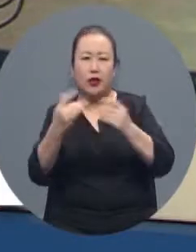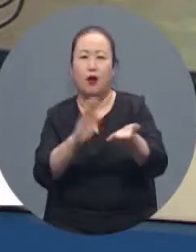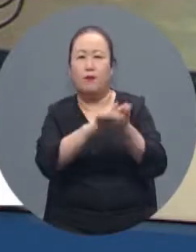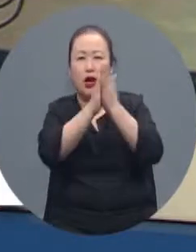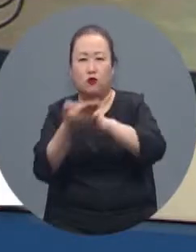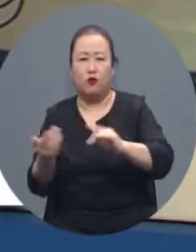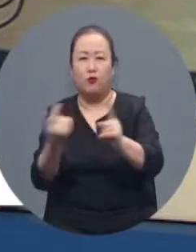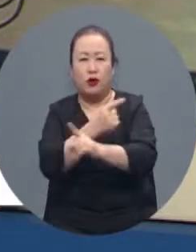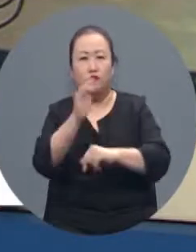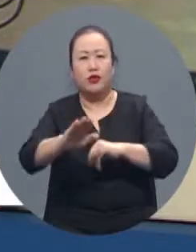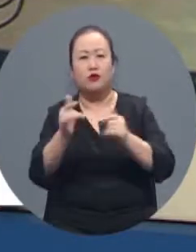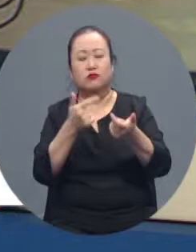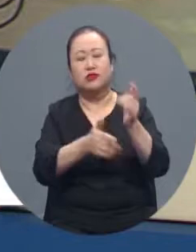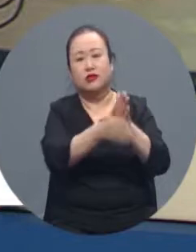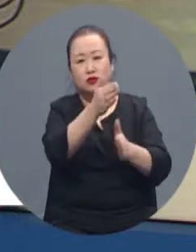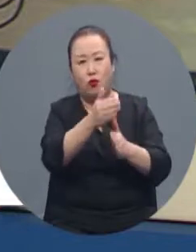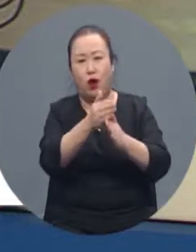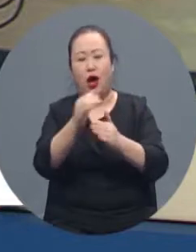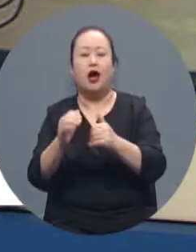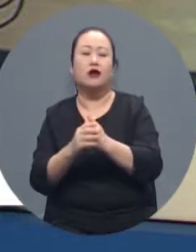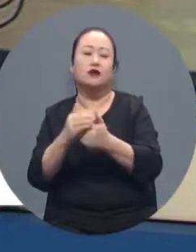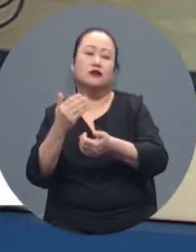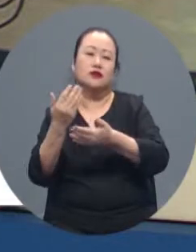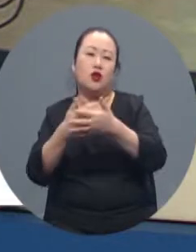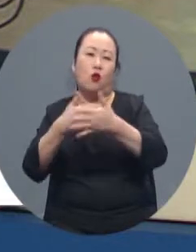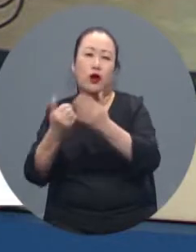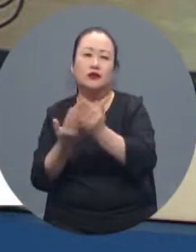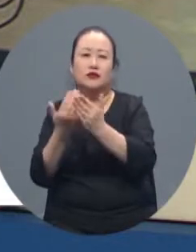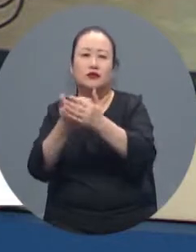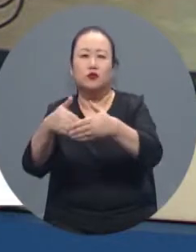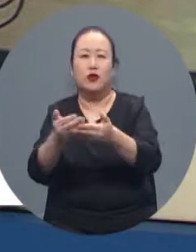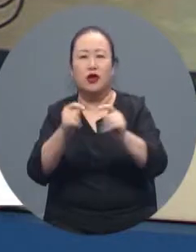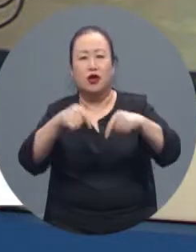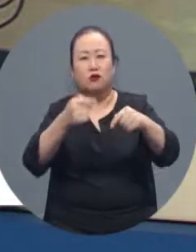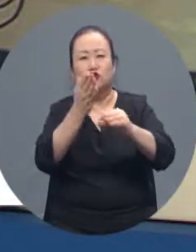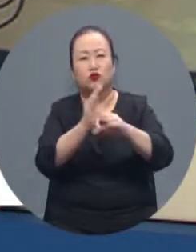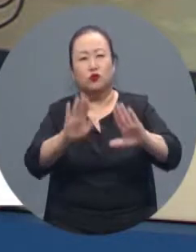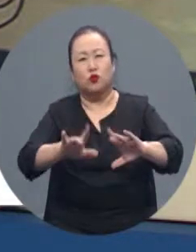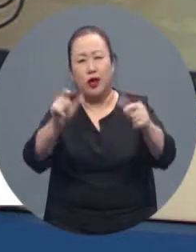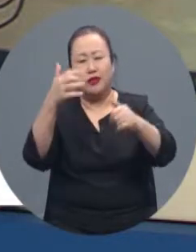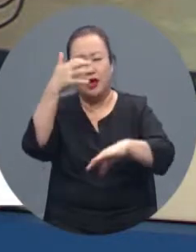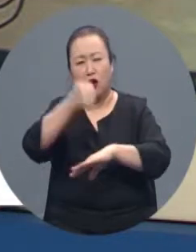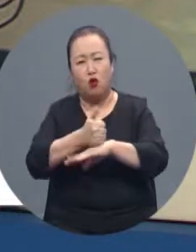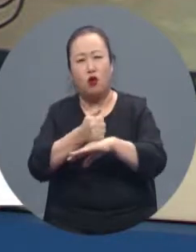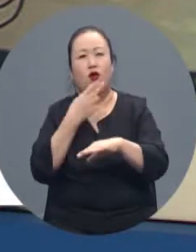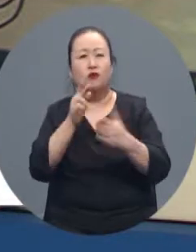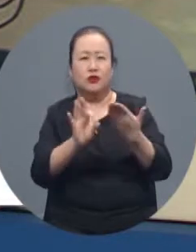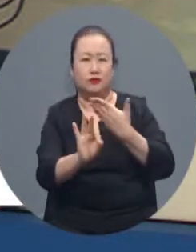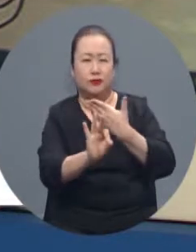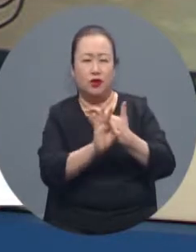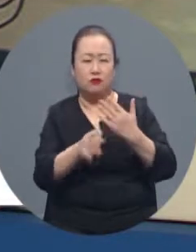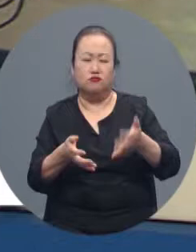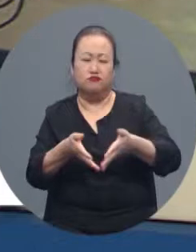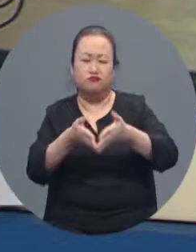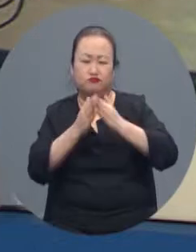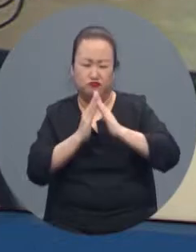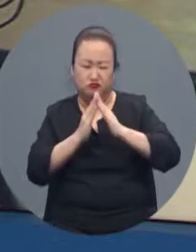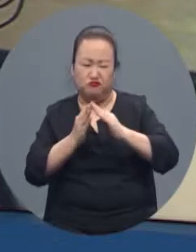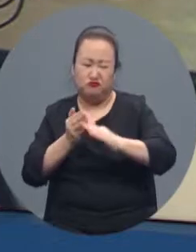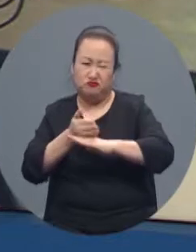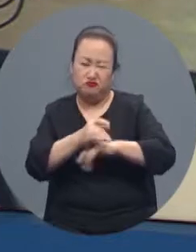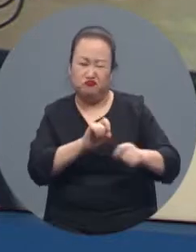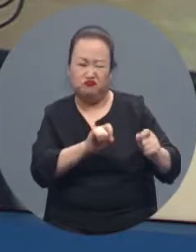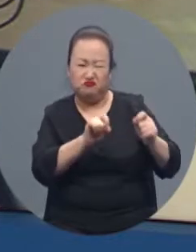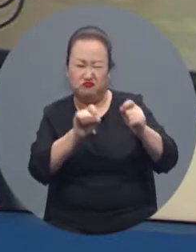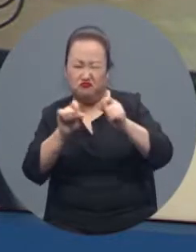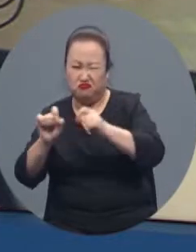계획을 변경한 건데요. 부산시와 영진위가 협의를 진행 중이지만 올해 안에 결론이 나지 않을 경우 착공은 더 미뤄질 수밖에